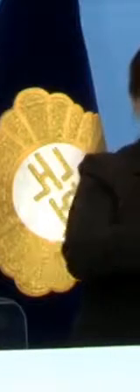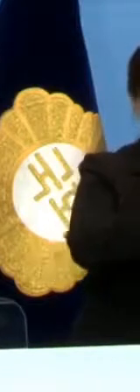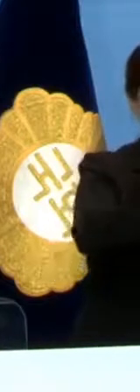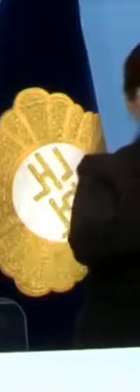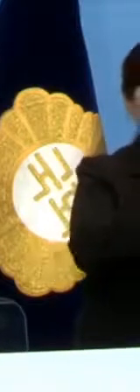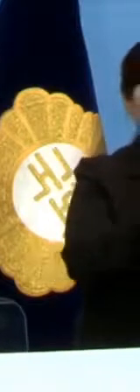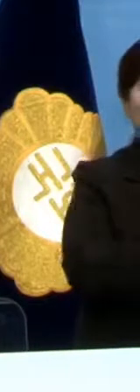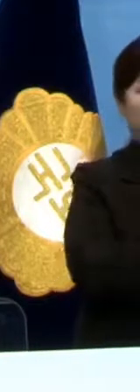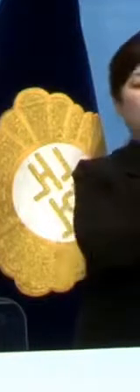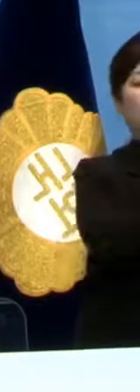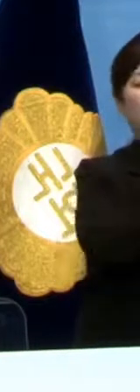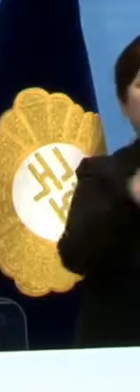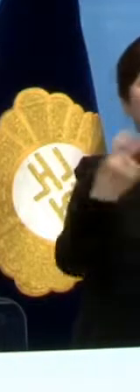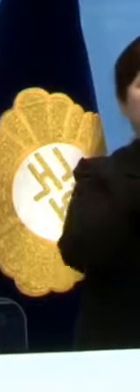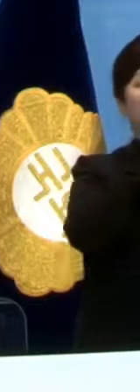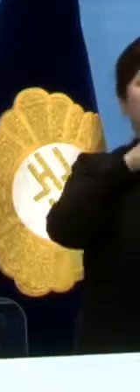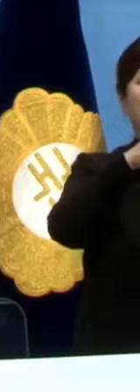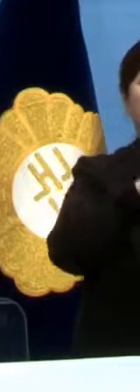위상 제고와